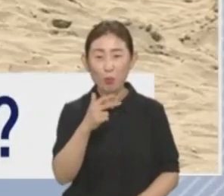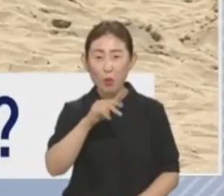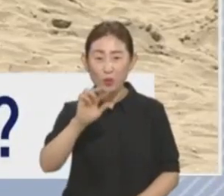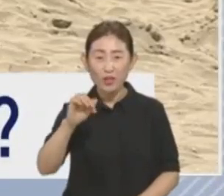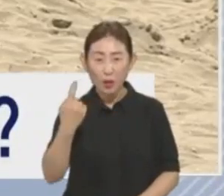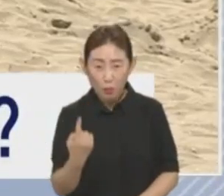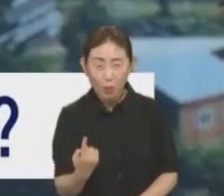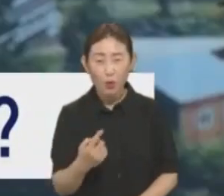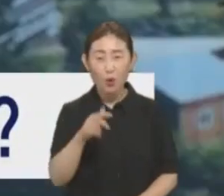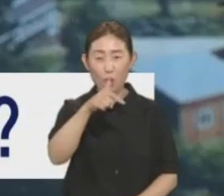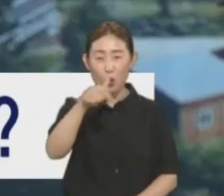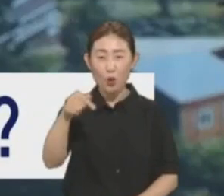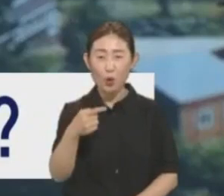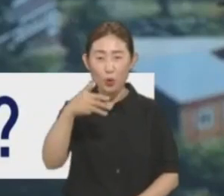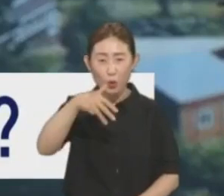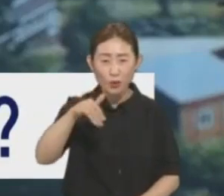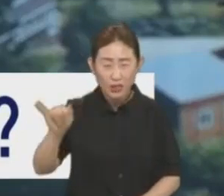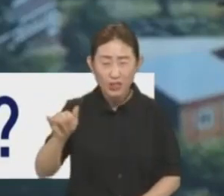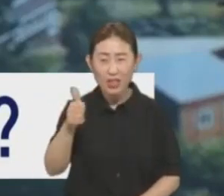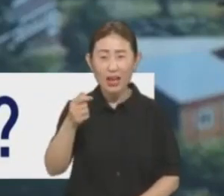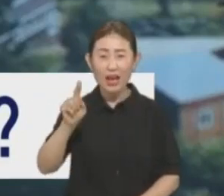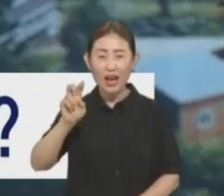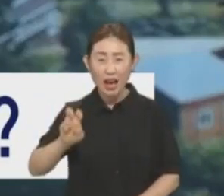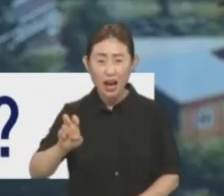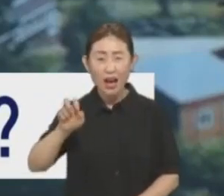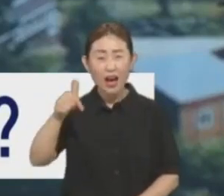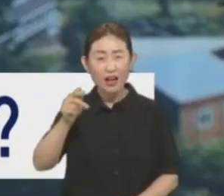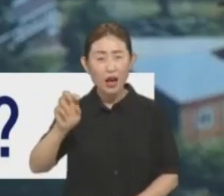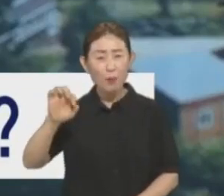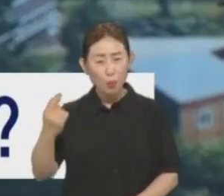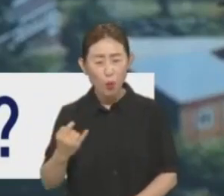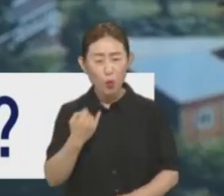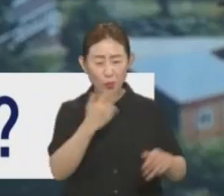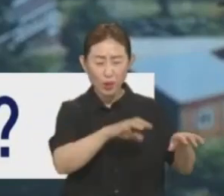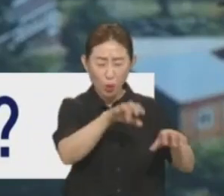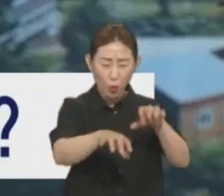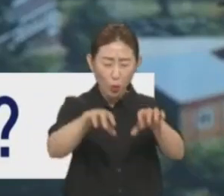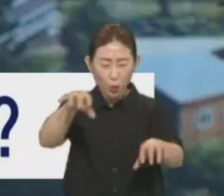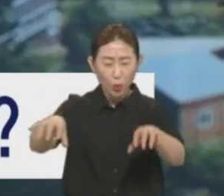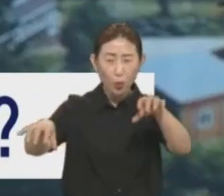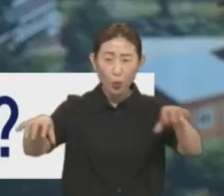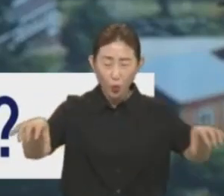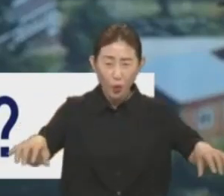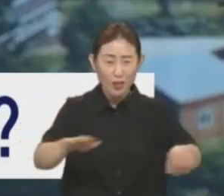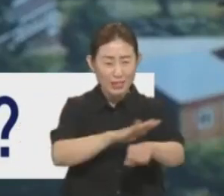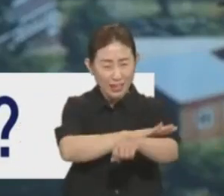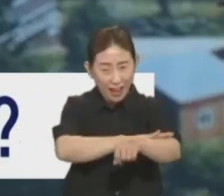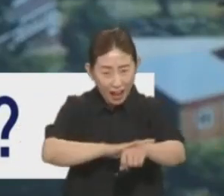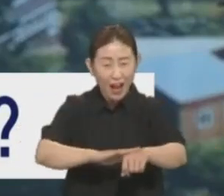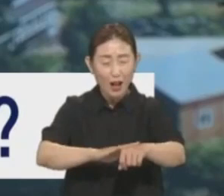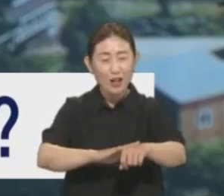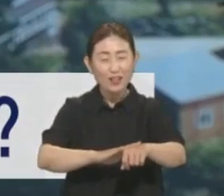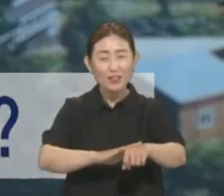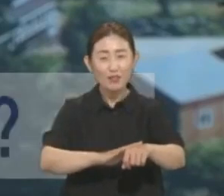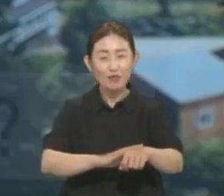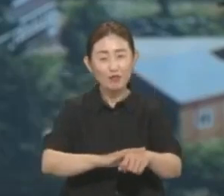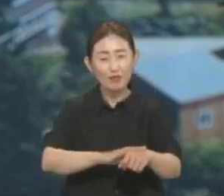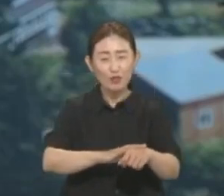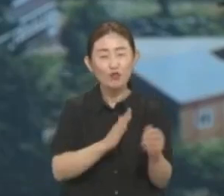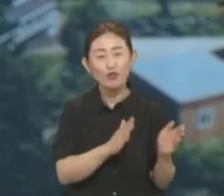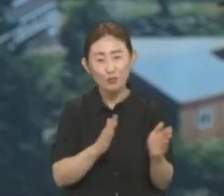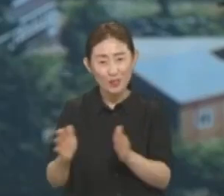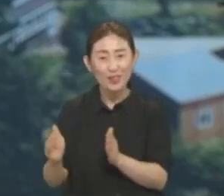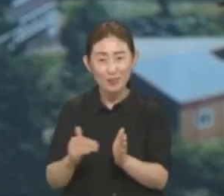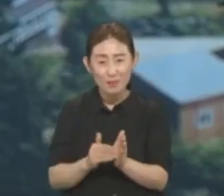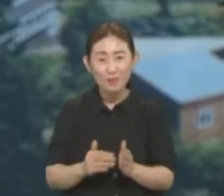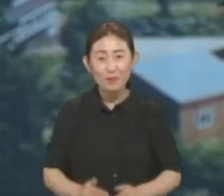또는 꽃지, 하감포 각 해수욕장마다 나름대로의 특색을 살리면서 운영이 될